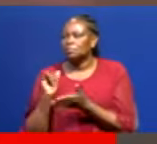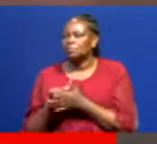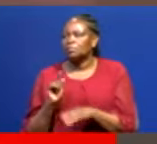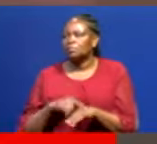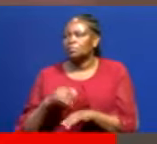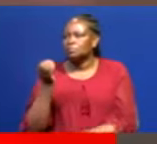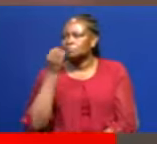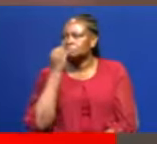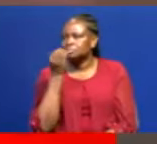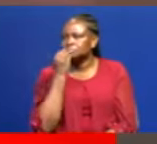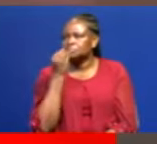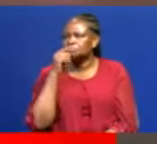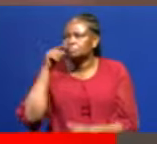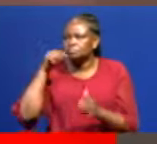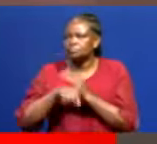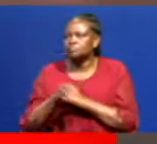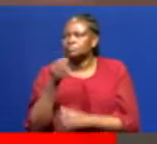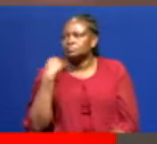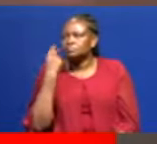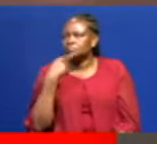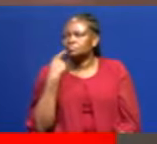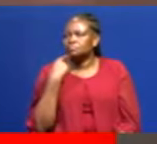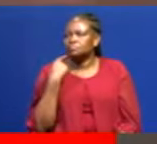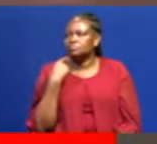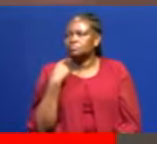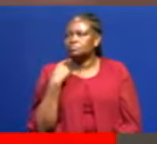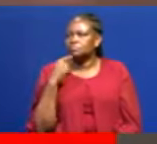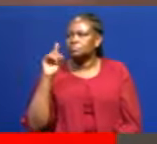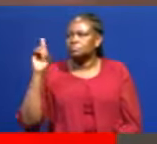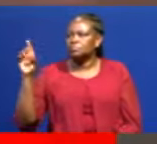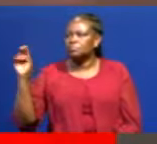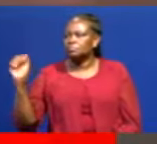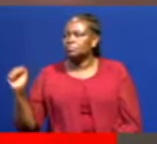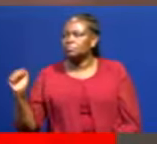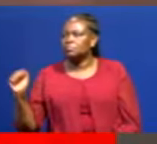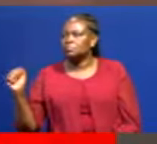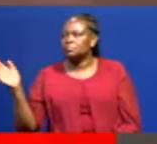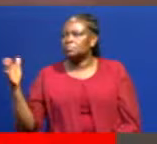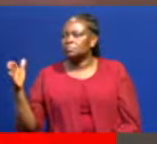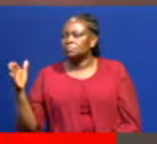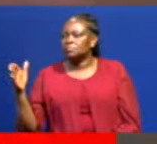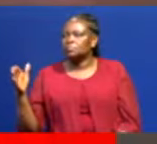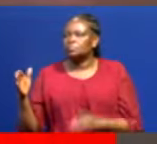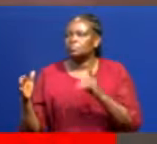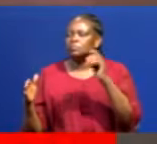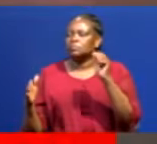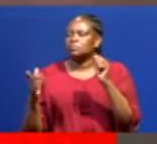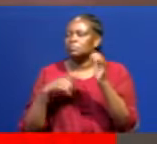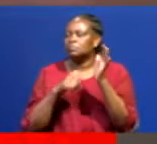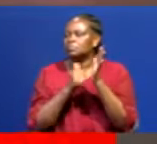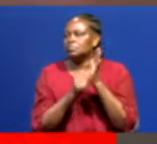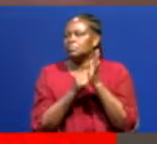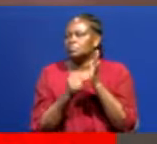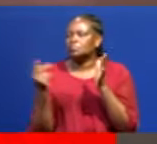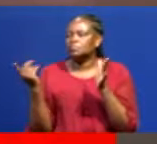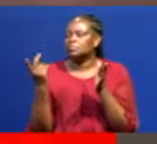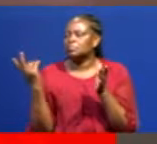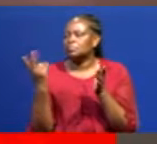kwa mdomo, hapo ndani kwa mdomo ni ni DNA kutoka kwa samaki na DNA kutoka